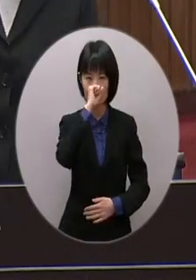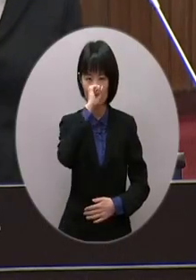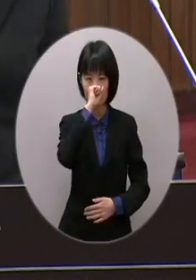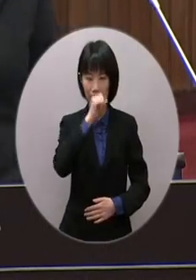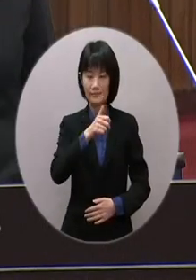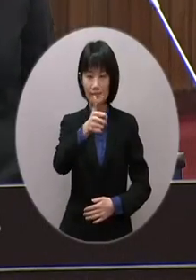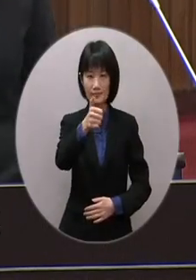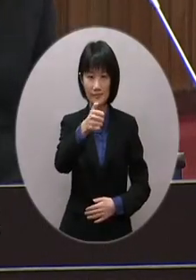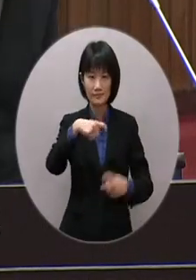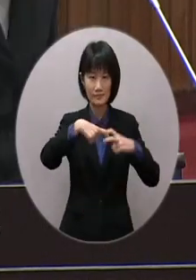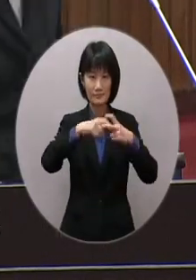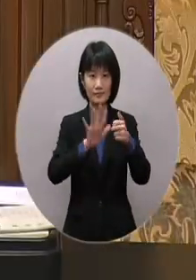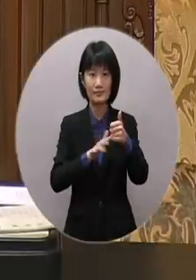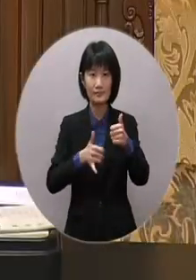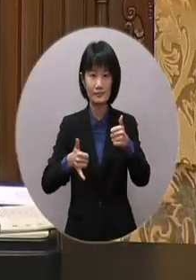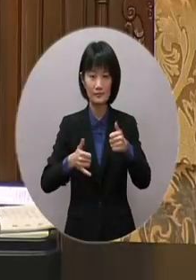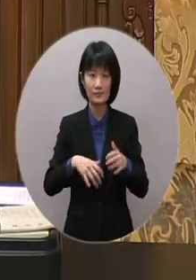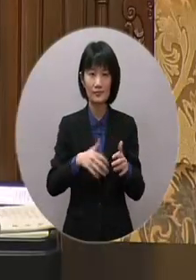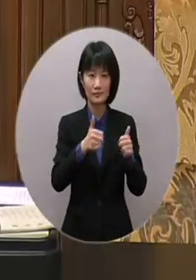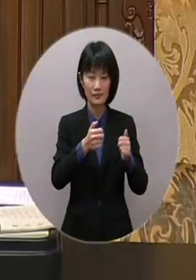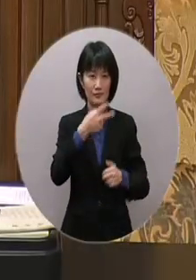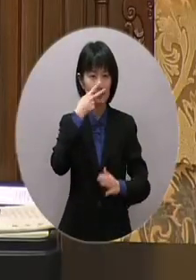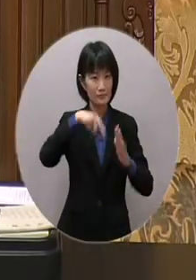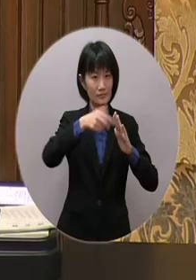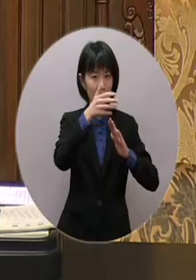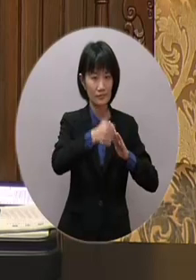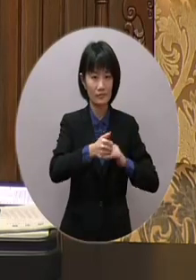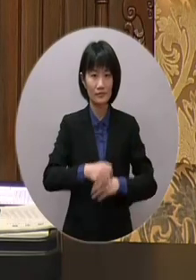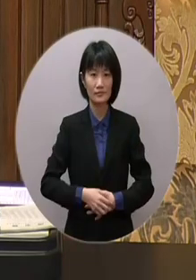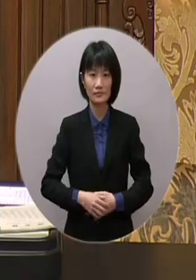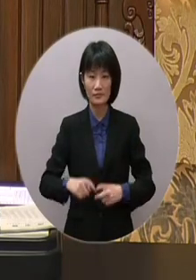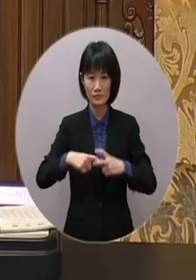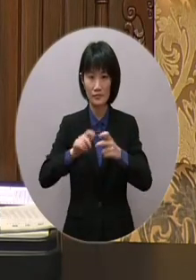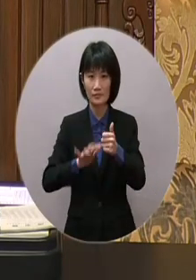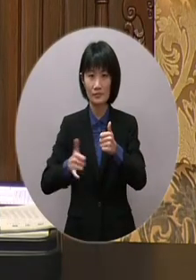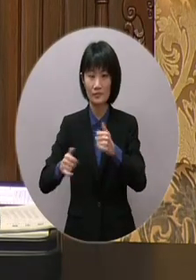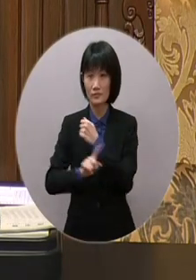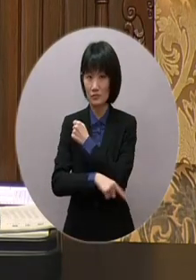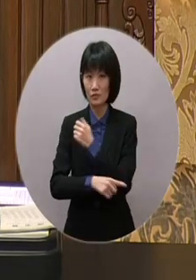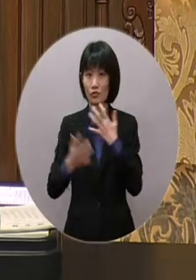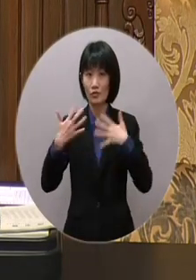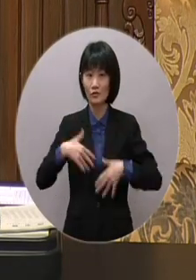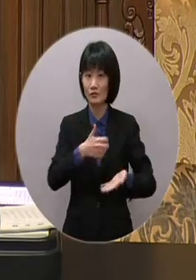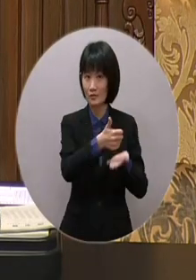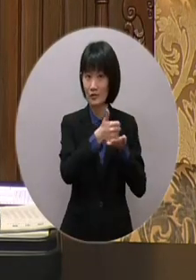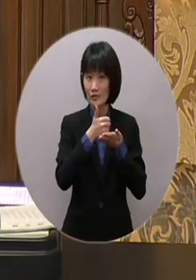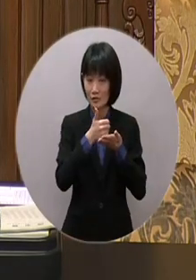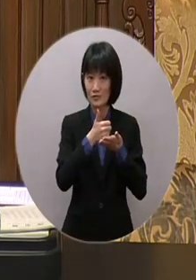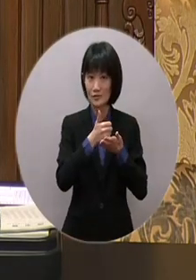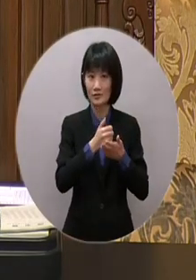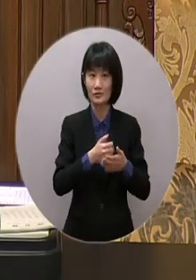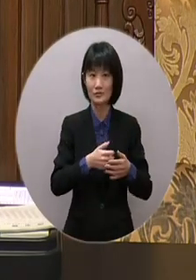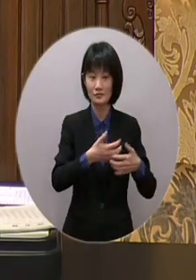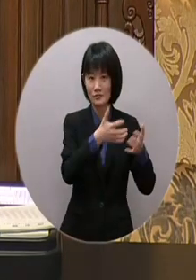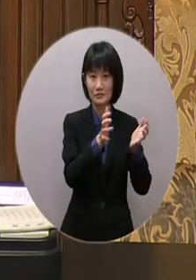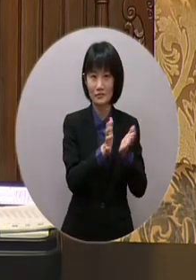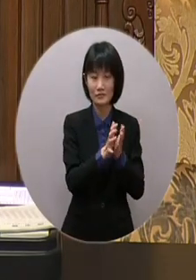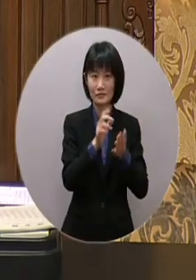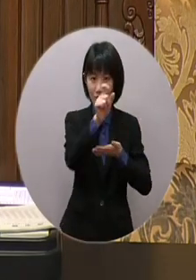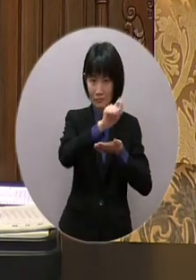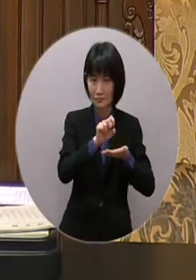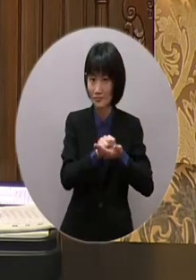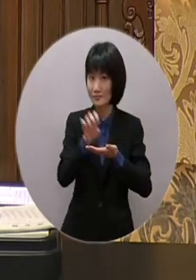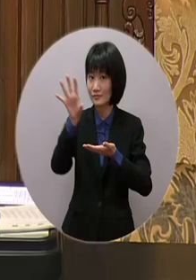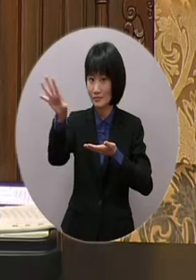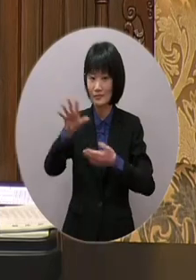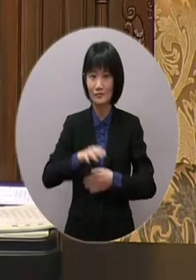好，谢谢李委员，谢谢赖院长。李委员最后的问题，再请卫福部给他一些书面资